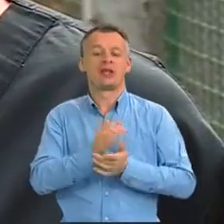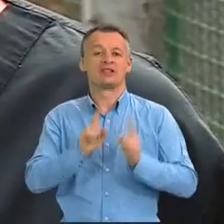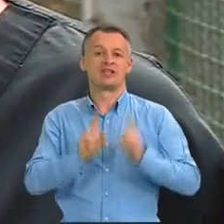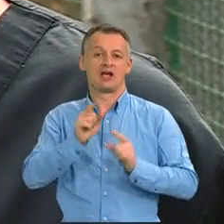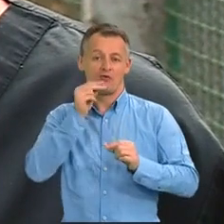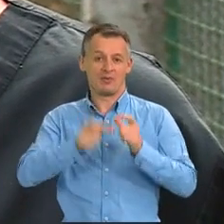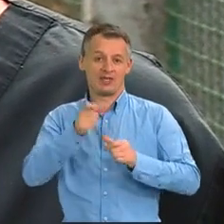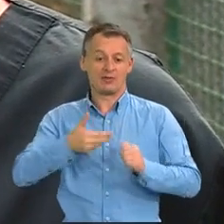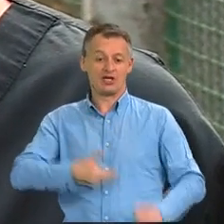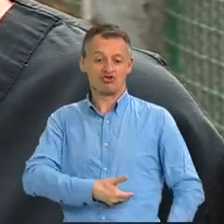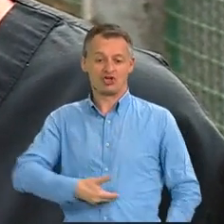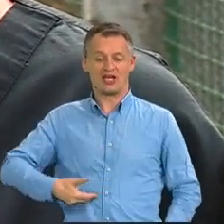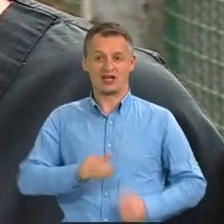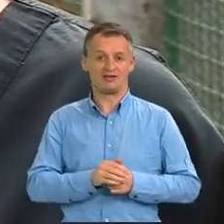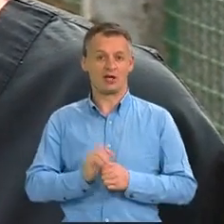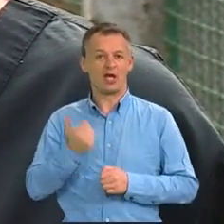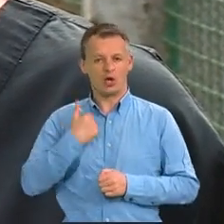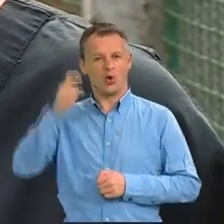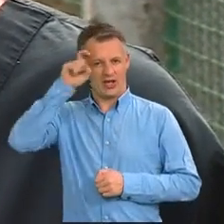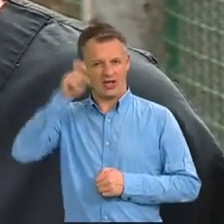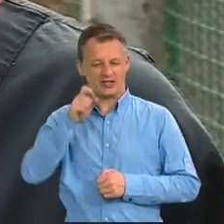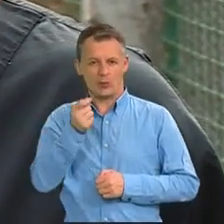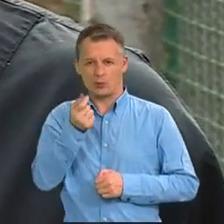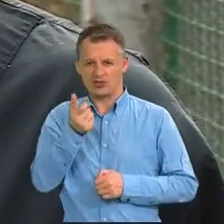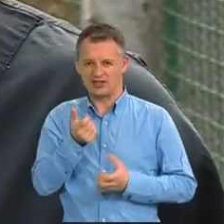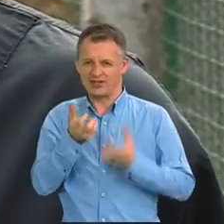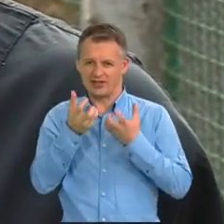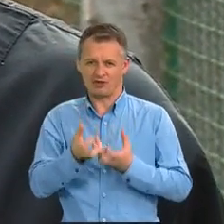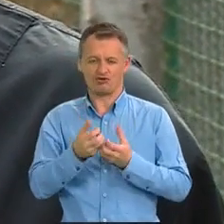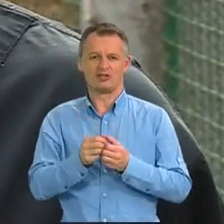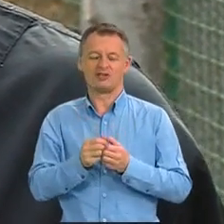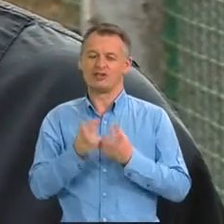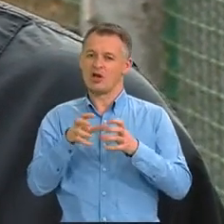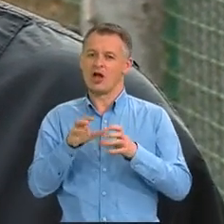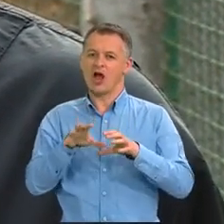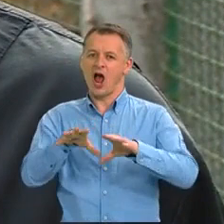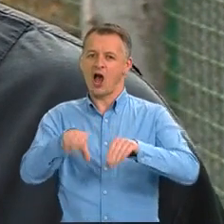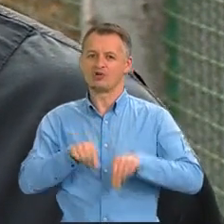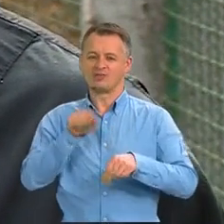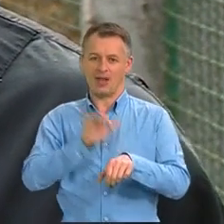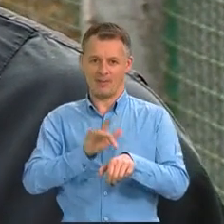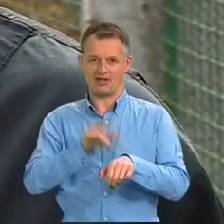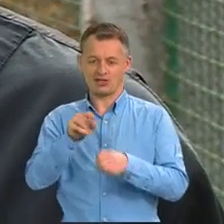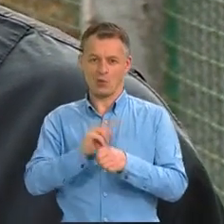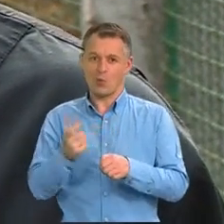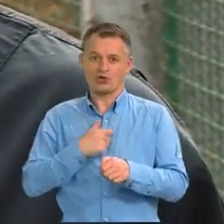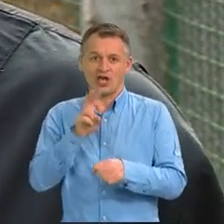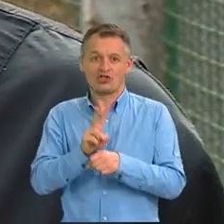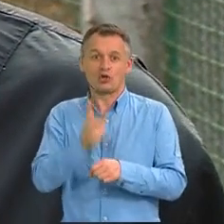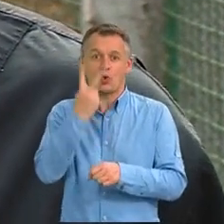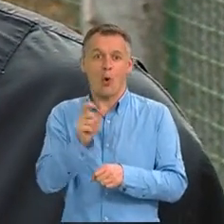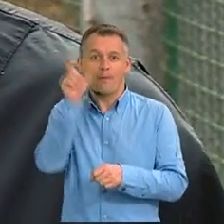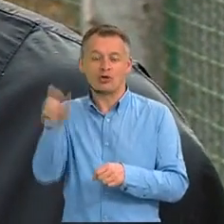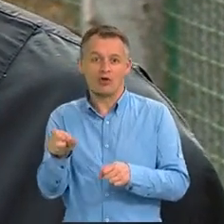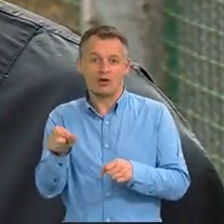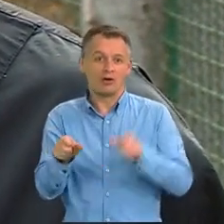că este un picuț dificil să accepți și ca și medic chestia asta, tocmai pentru că nu poți avea grijă de două persoane. Tu ai grijă de